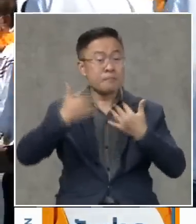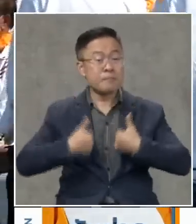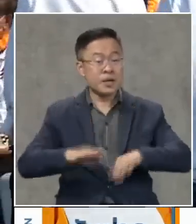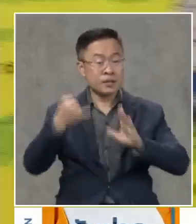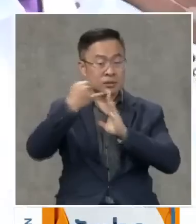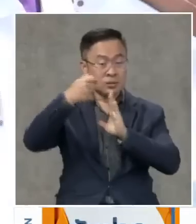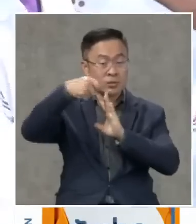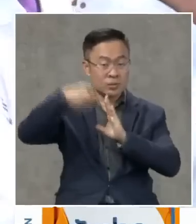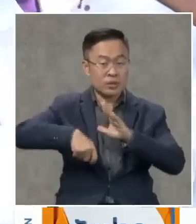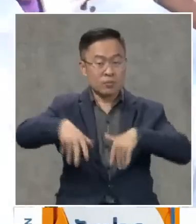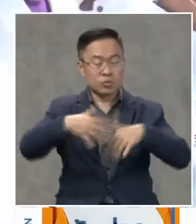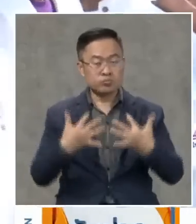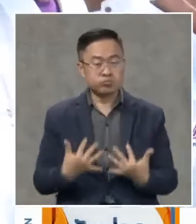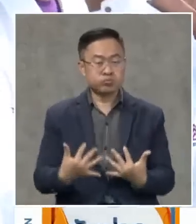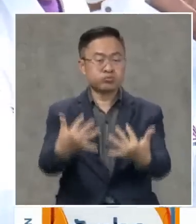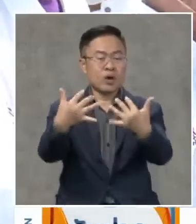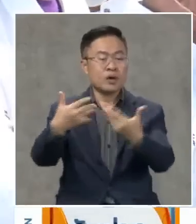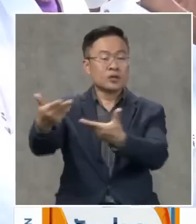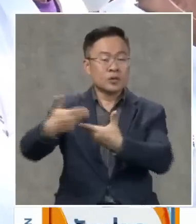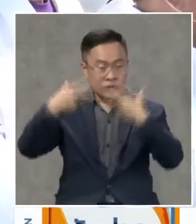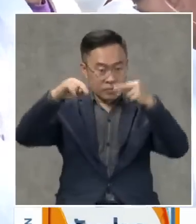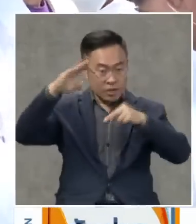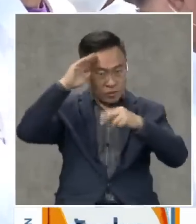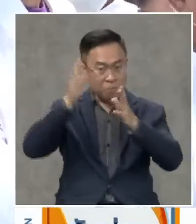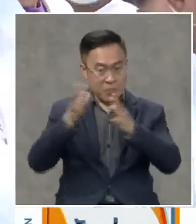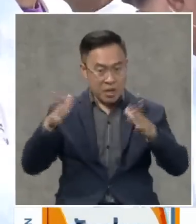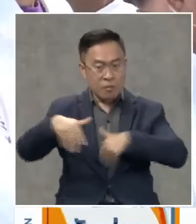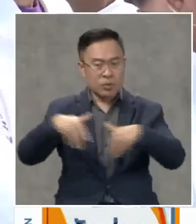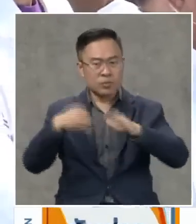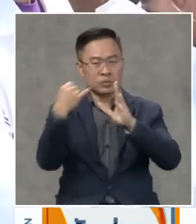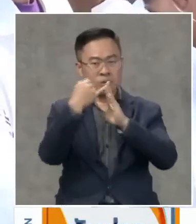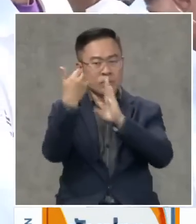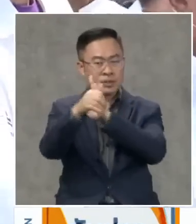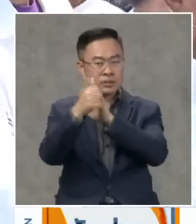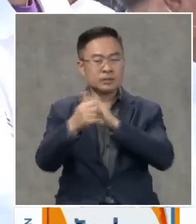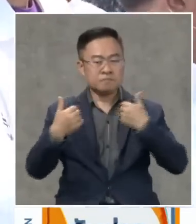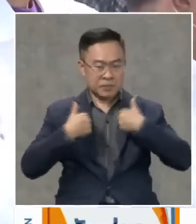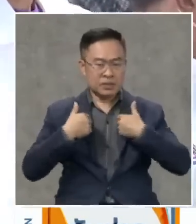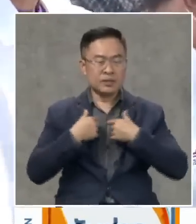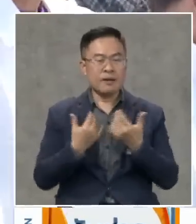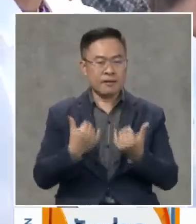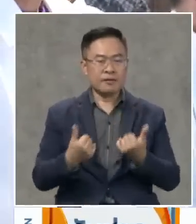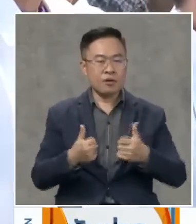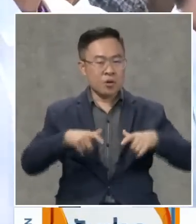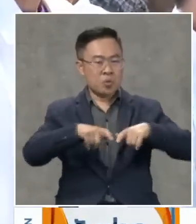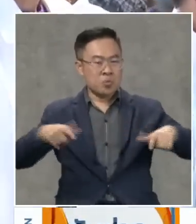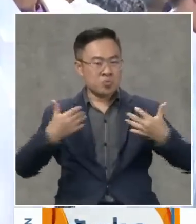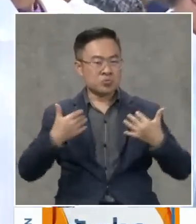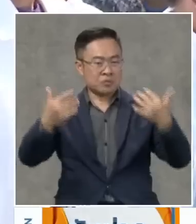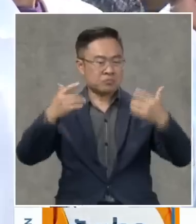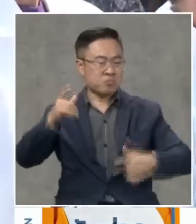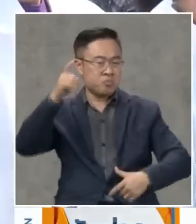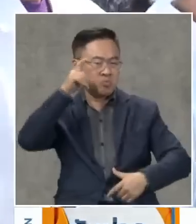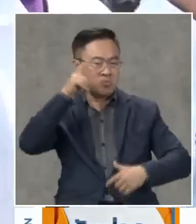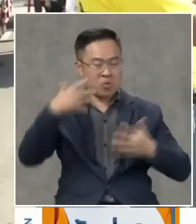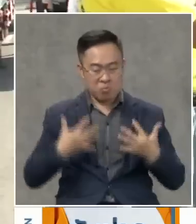ไหลเดินทางมาต้อนรับนายกนะคะยังมีประชาชนจังหวัดอื่นๆด้วยคือถือว่าไม่เคยมีเวทีไหนยิ่งใหญ่ที่สุดจะ